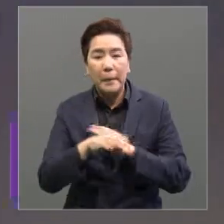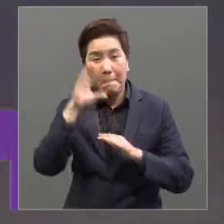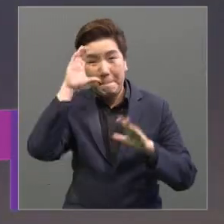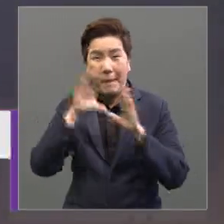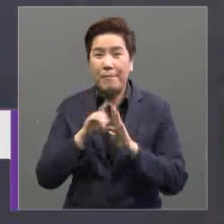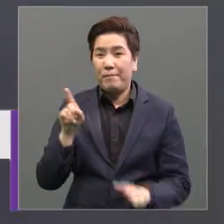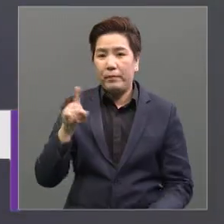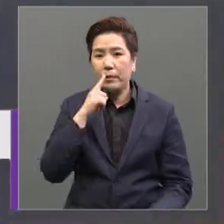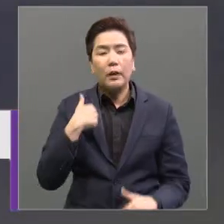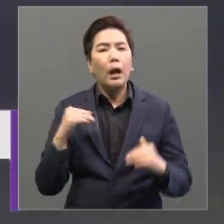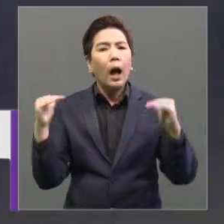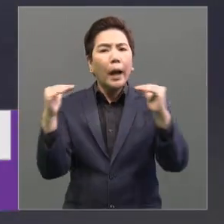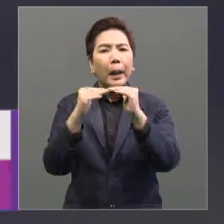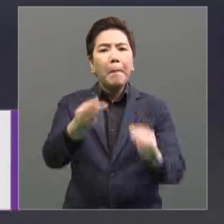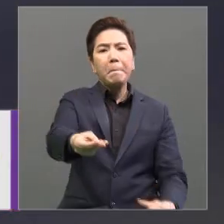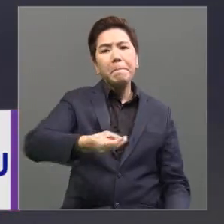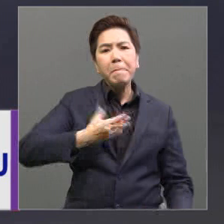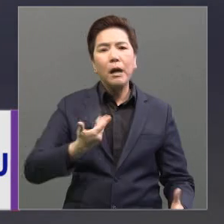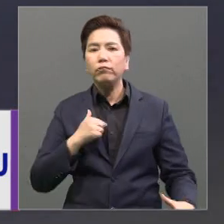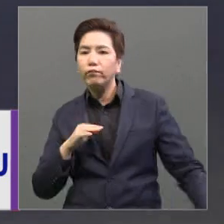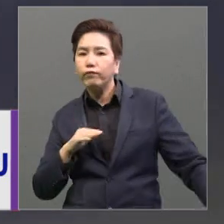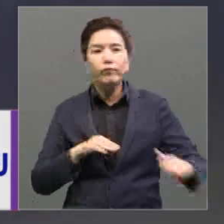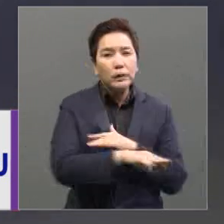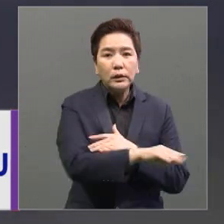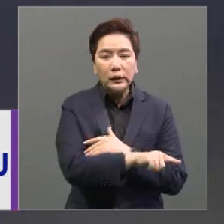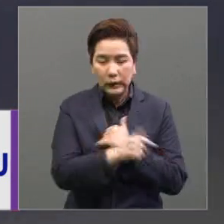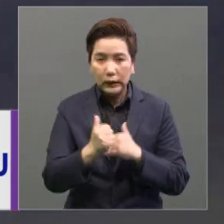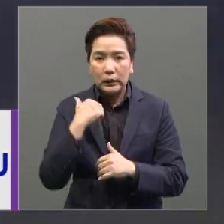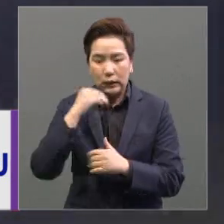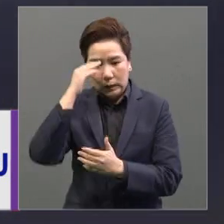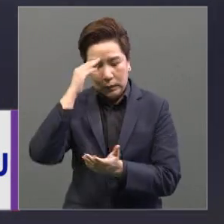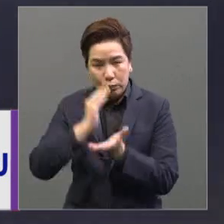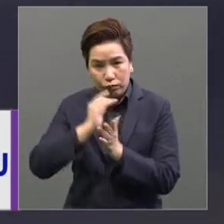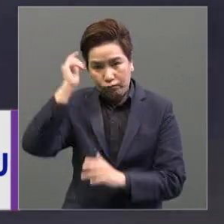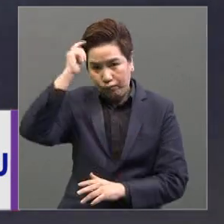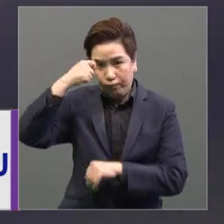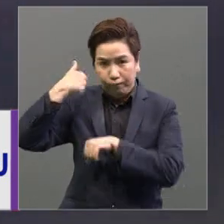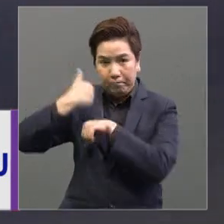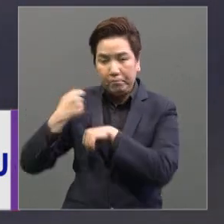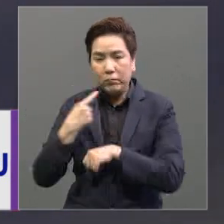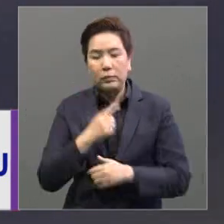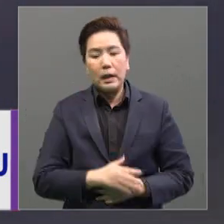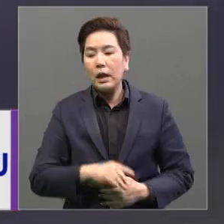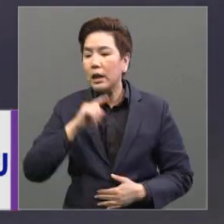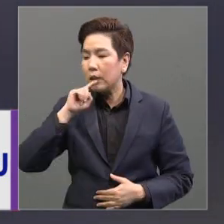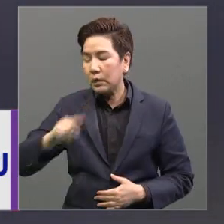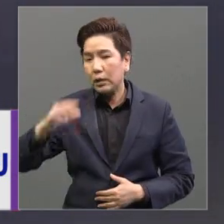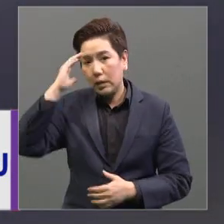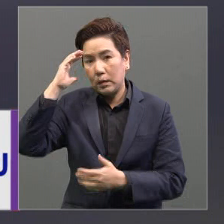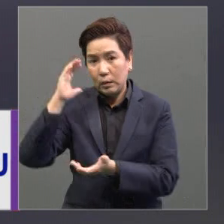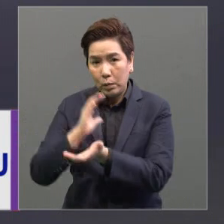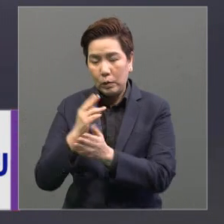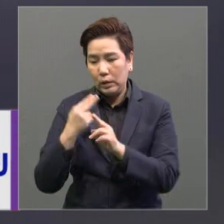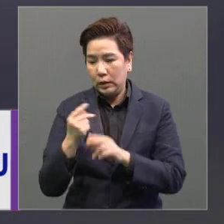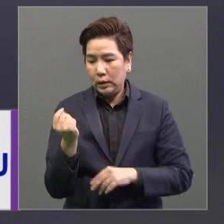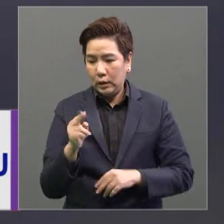กว่าไม่ได้รับความเป็นธรรมก็เลยหนีไปนะทีนี้ผบ.ตร.เนี่ยได้รับรายงานเรียบร้อยแล้วตอนนี้ก็สั่งการไปที่พลตำรวจเอกธน